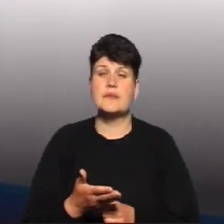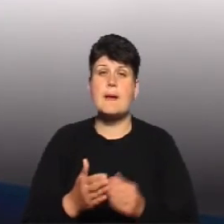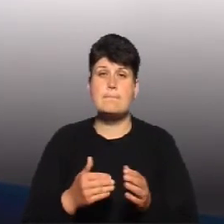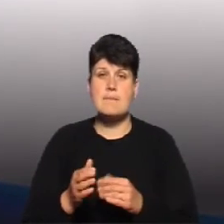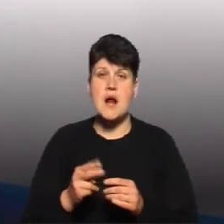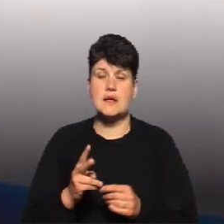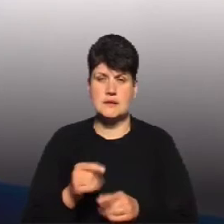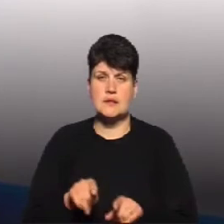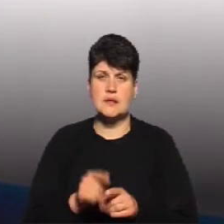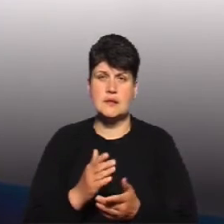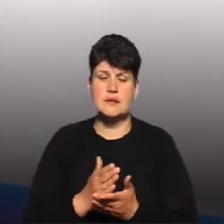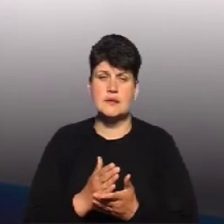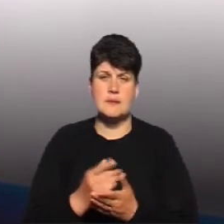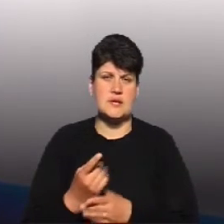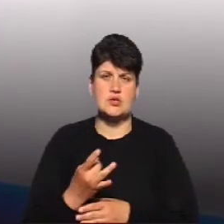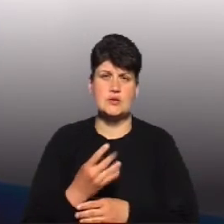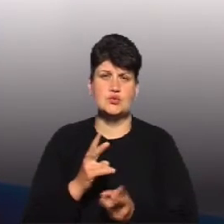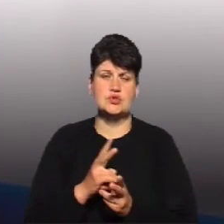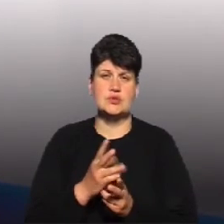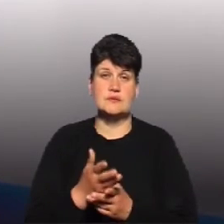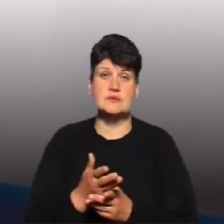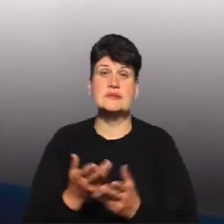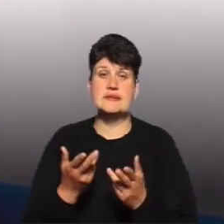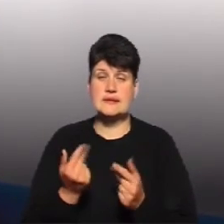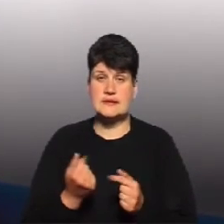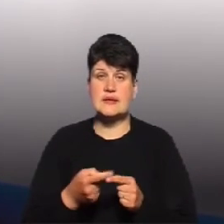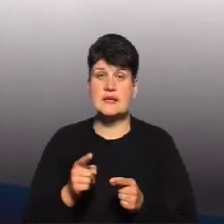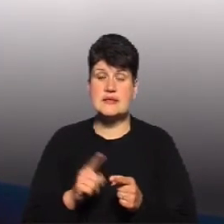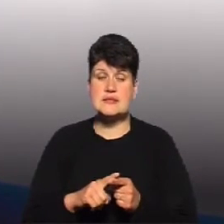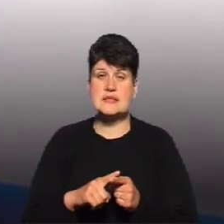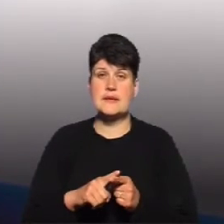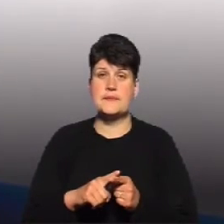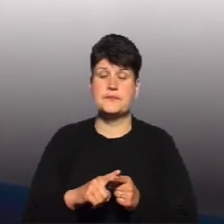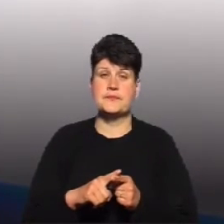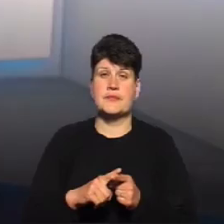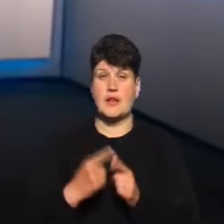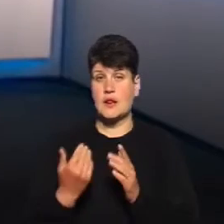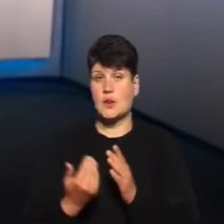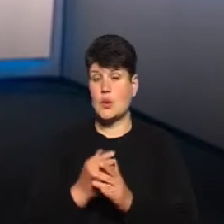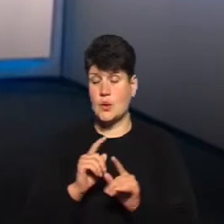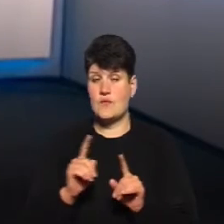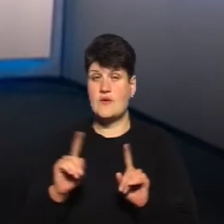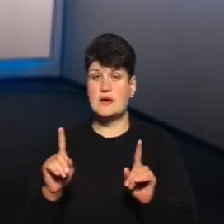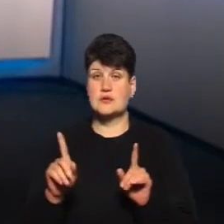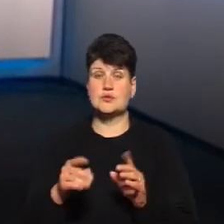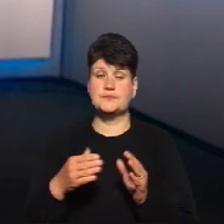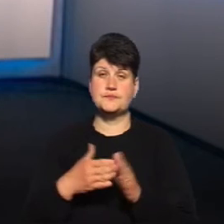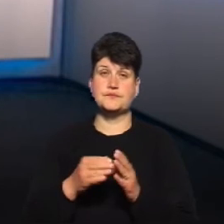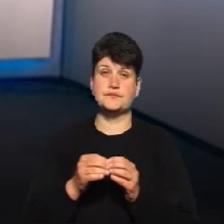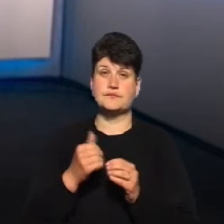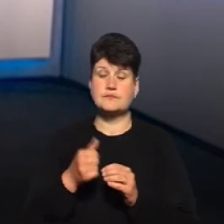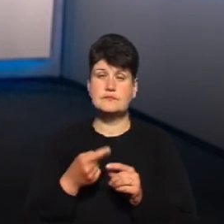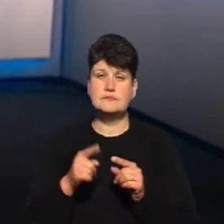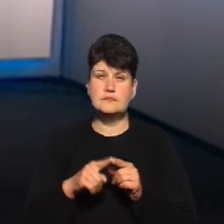Я перший раз таким зустрічаюся. Ну так, це така своєрідна новація щодо 10 років, але я думаю, що це пов'язано